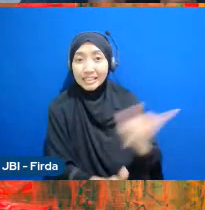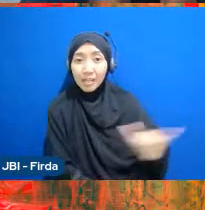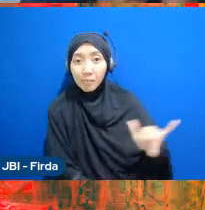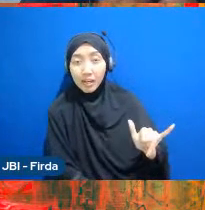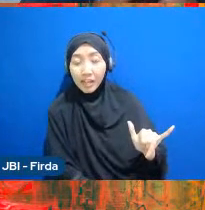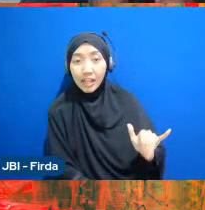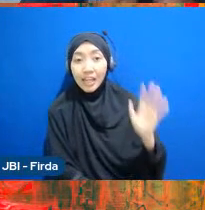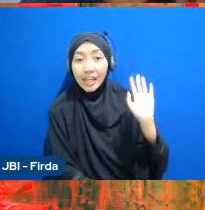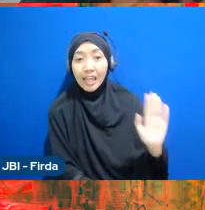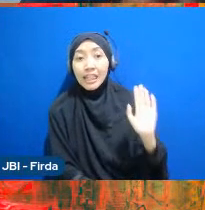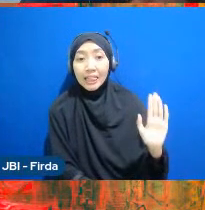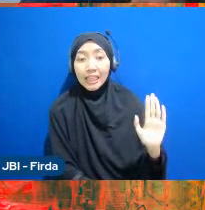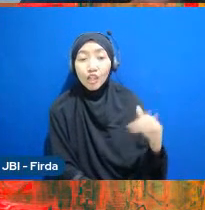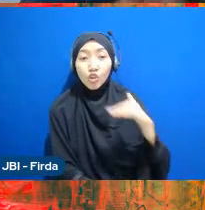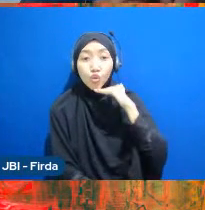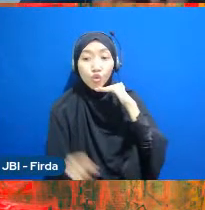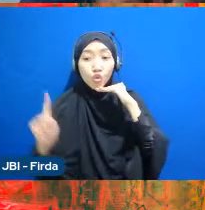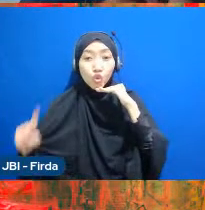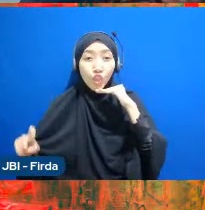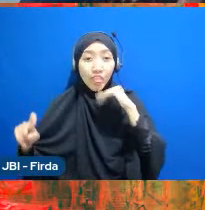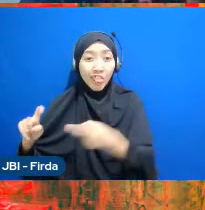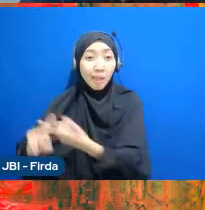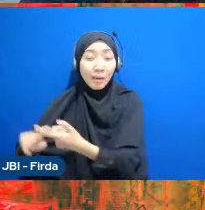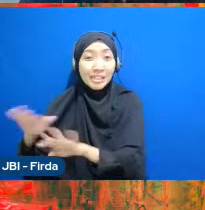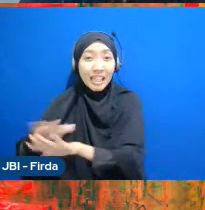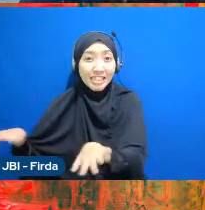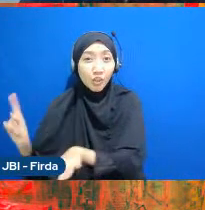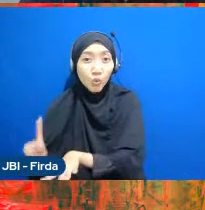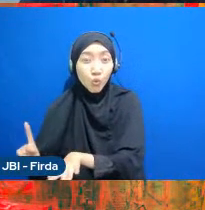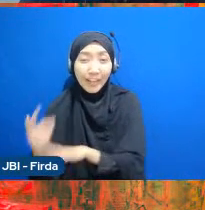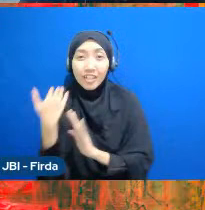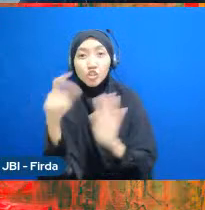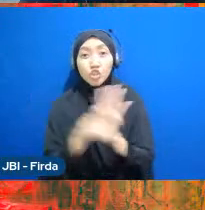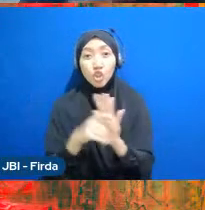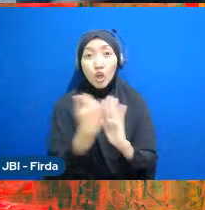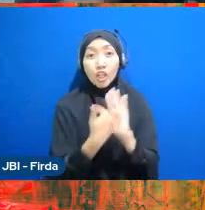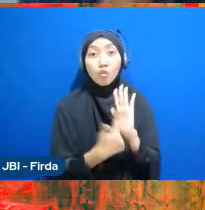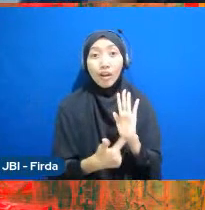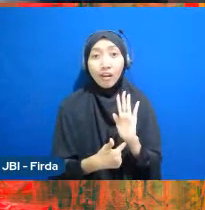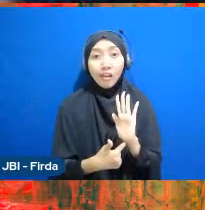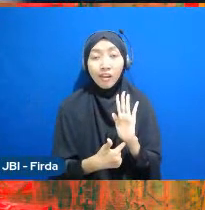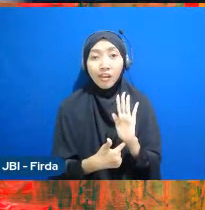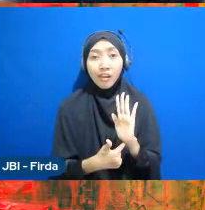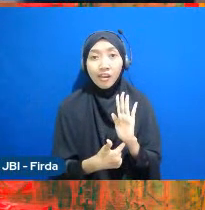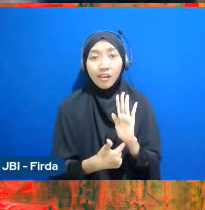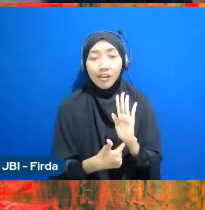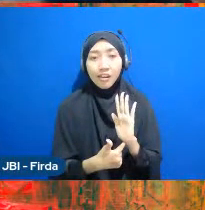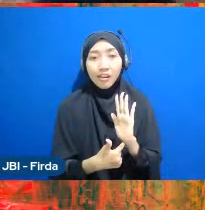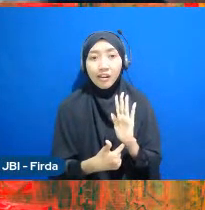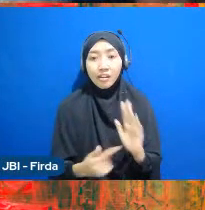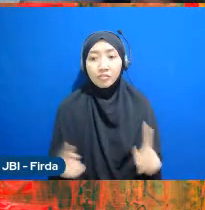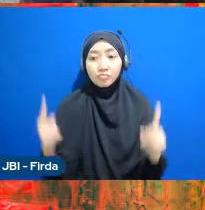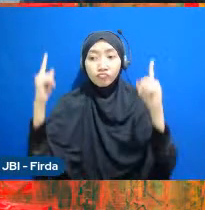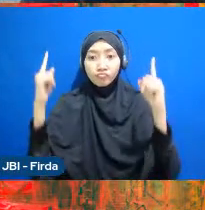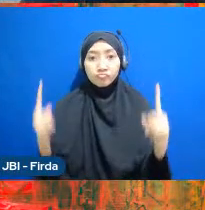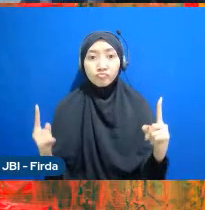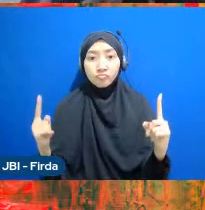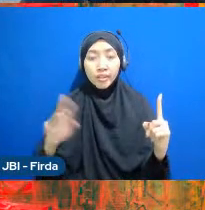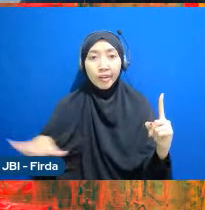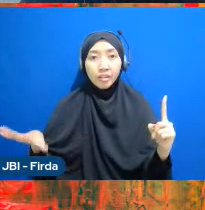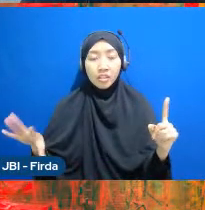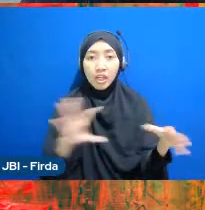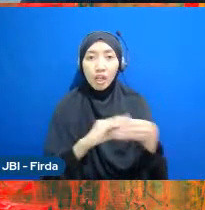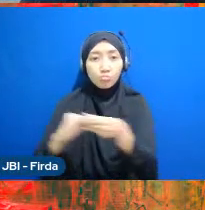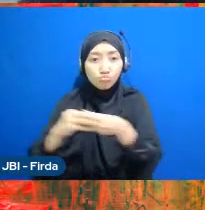itu menunggu temannya selesai bermain. Misal aturannya begitu. Nah, ketika ada dua anak rebutan, maka si guru akan